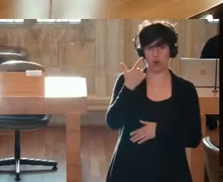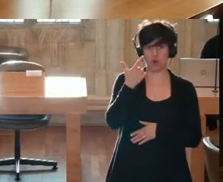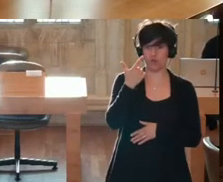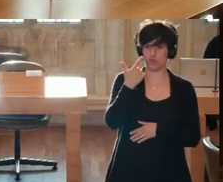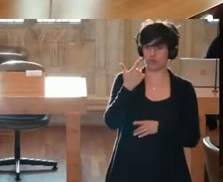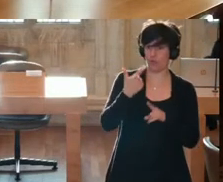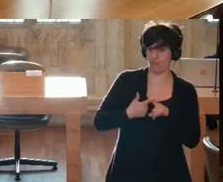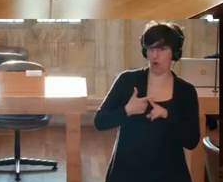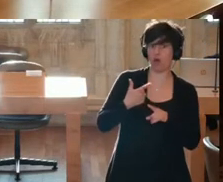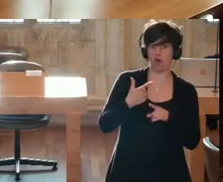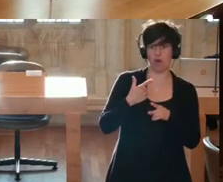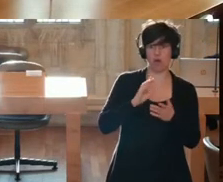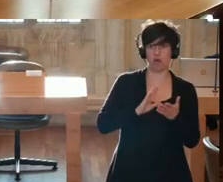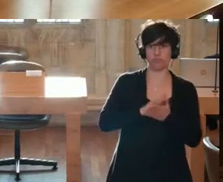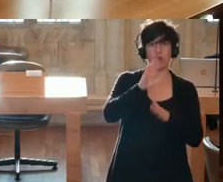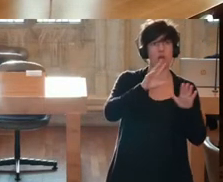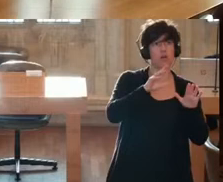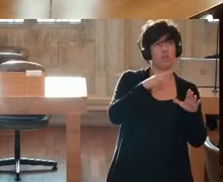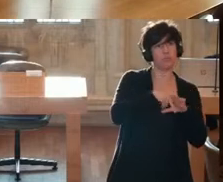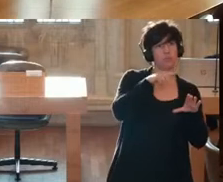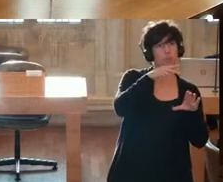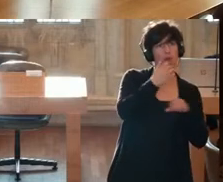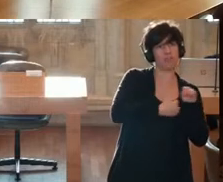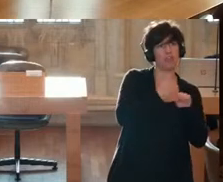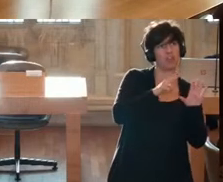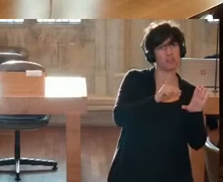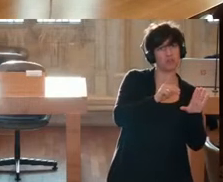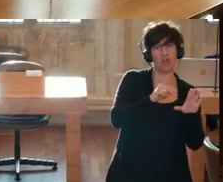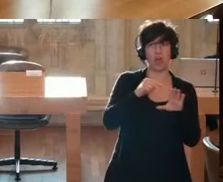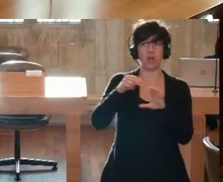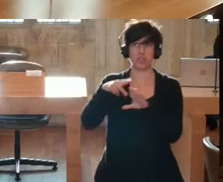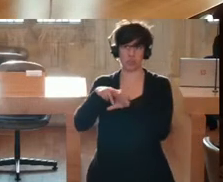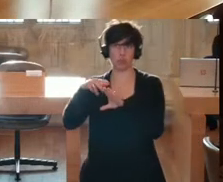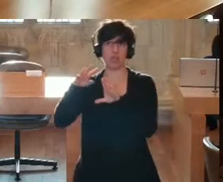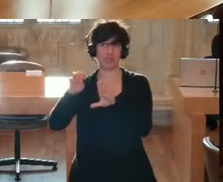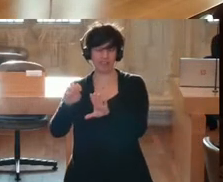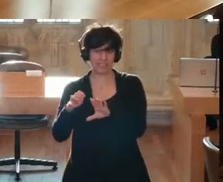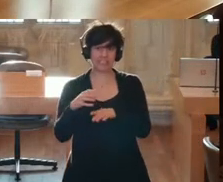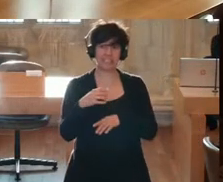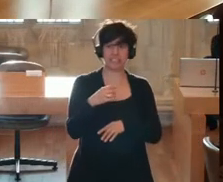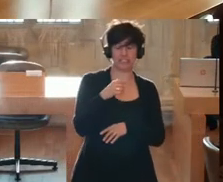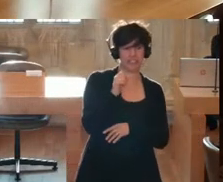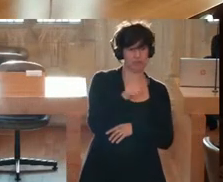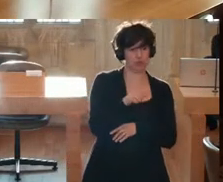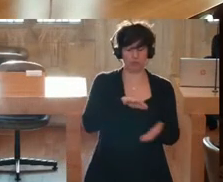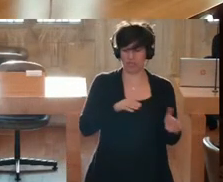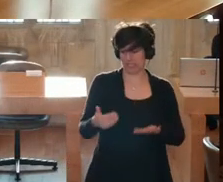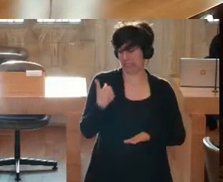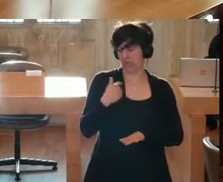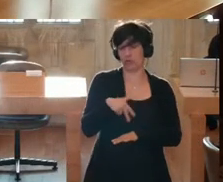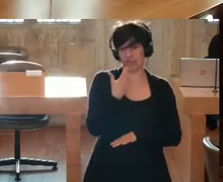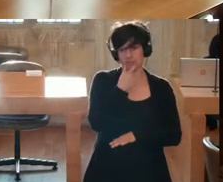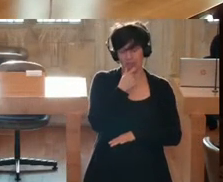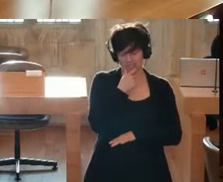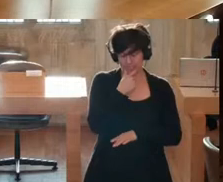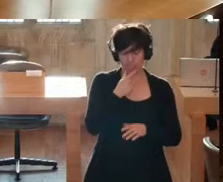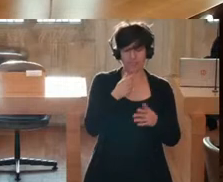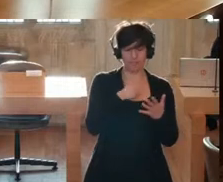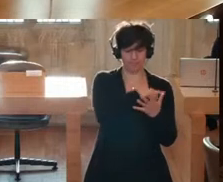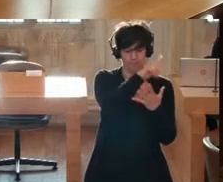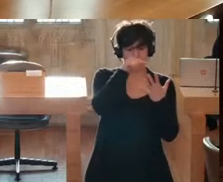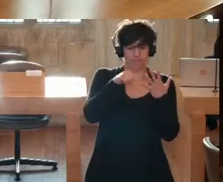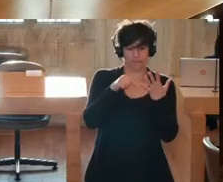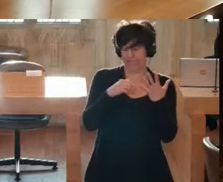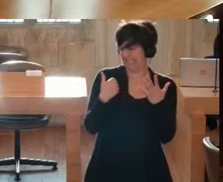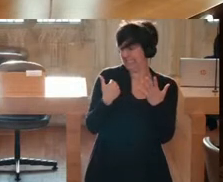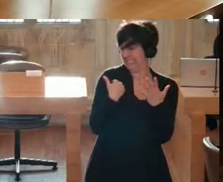années 80 et début des années 90. Donc le docteur Yves Souquière est décédé donc le 13 mars. Et puis,